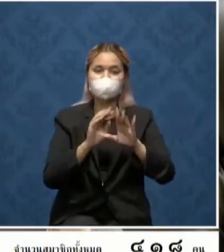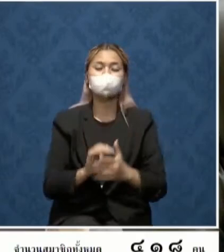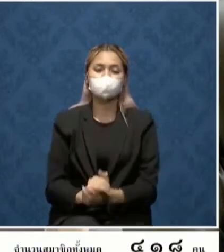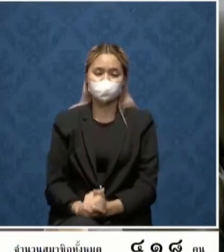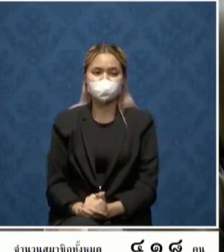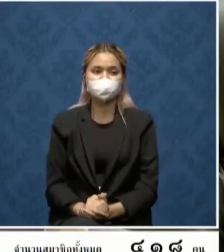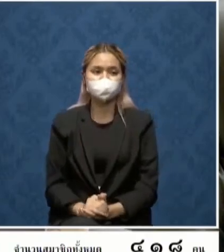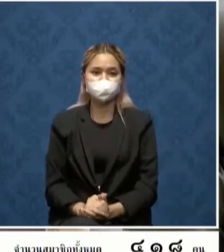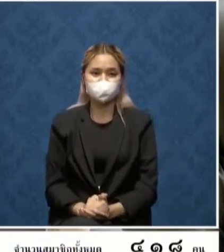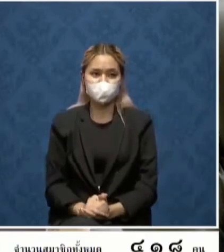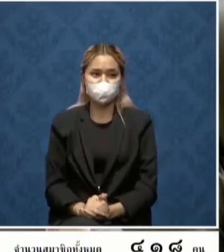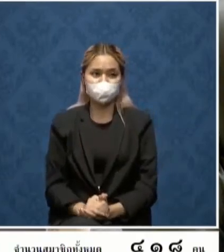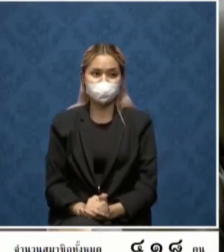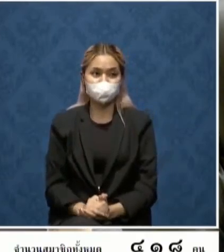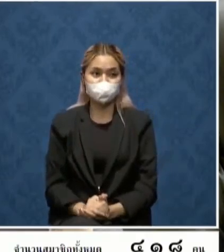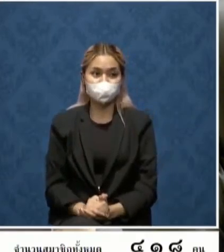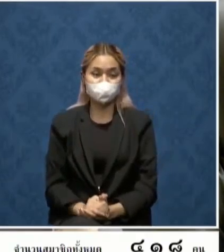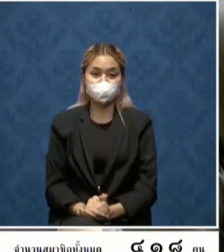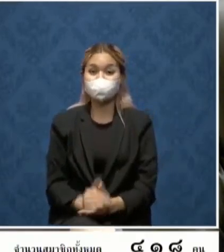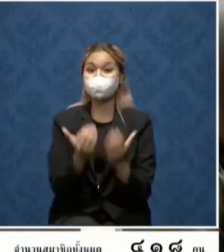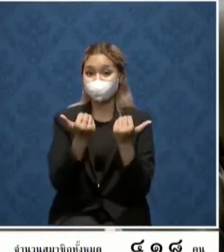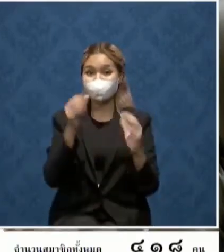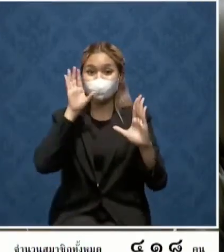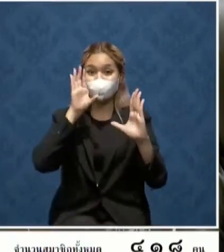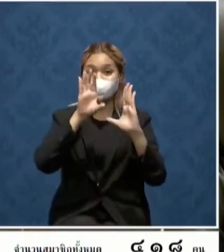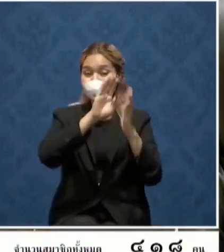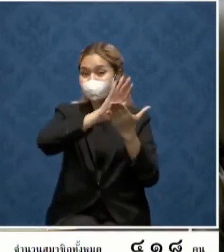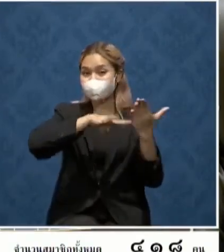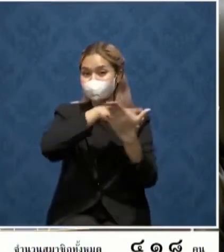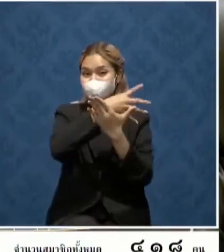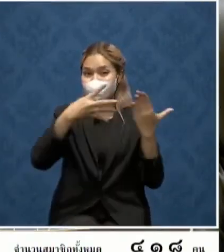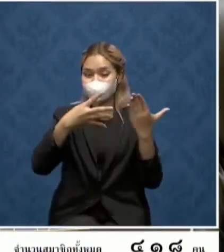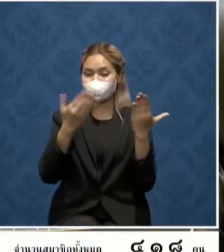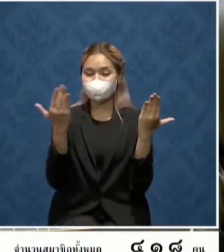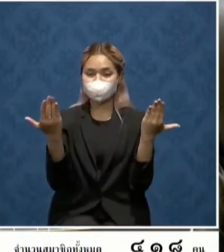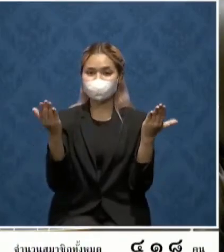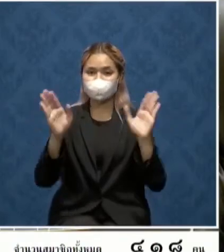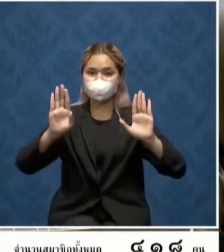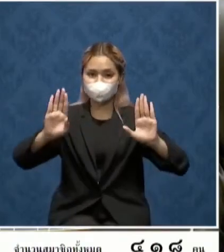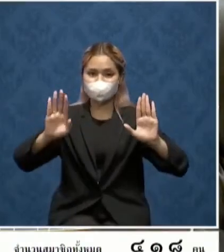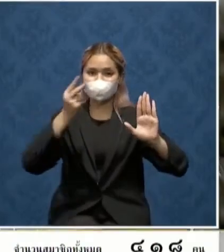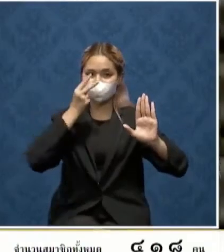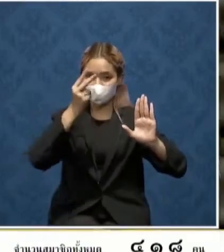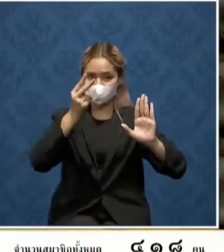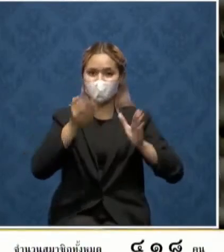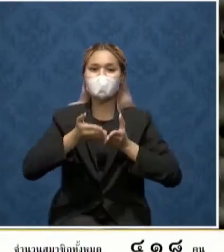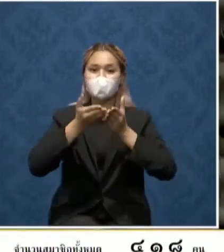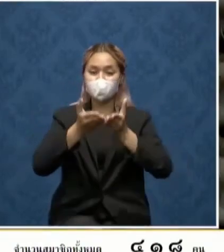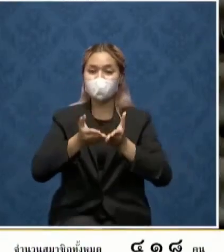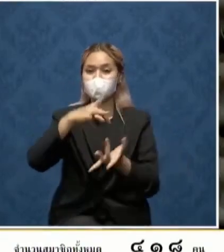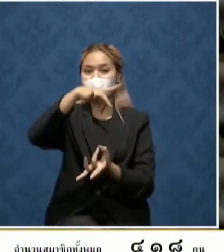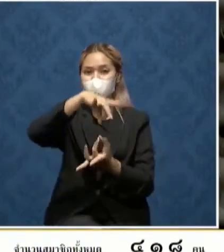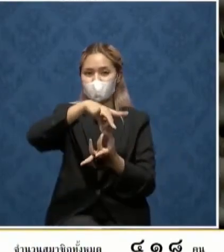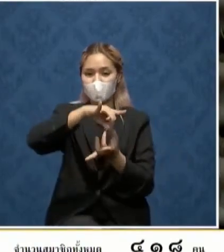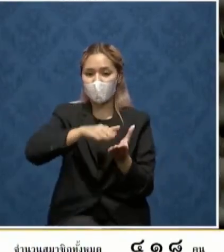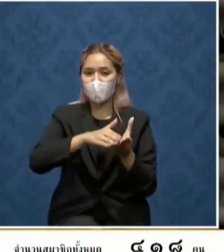ากแฟนภาพ สองแนทผมแทรให้ดู ก็หยืนเงิวาเหลือหวงสุขไทไม่ได้